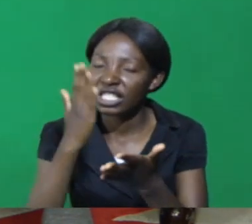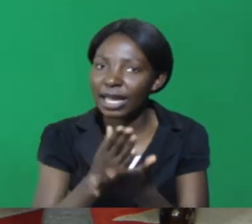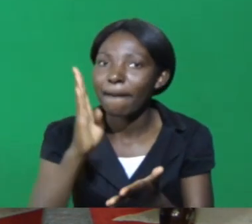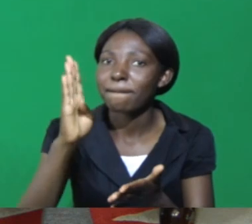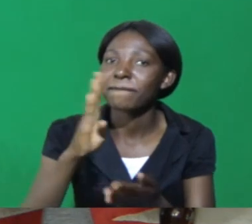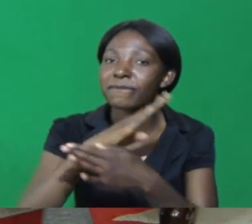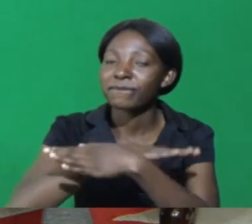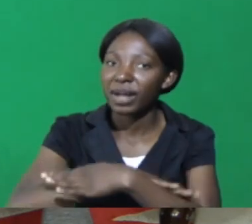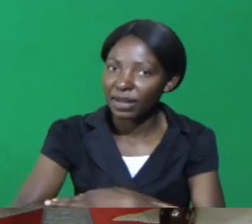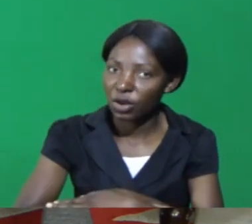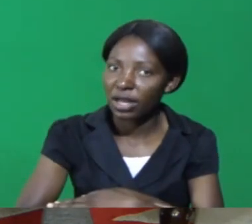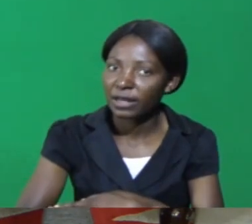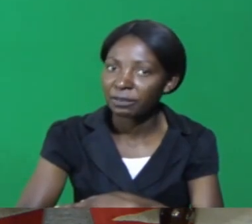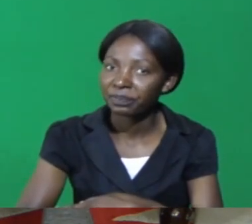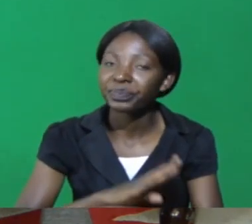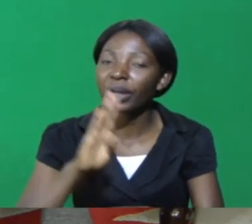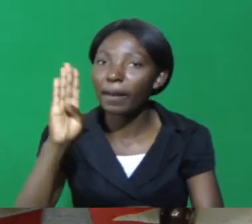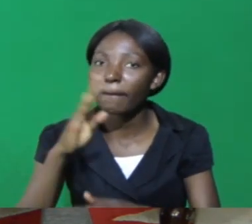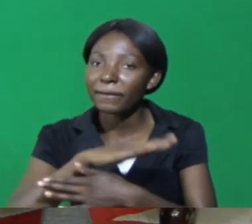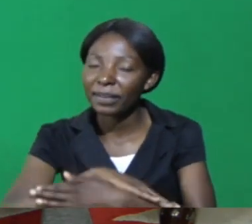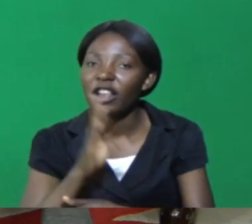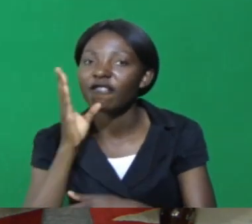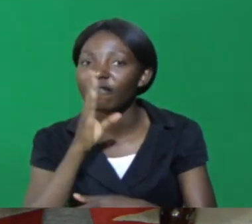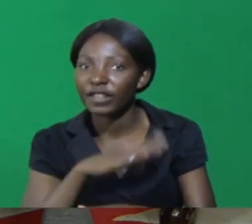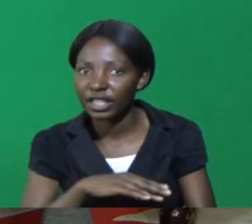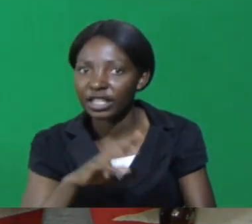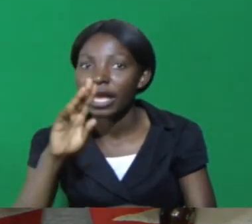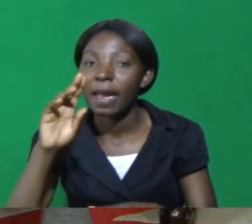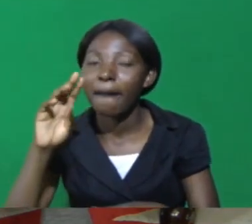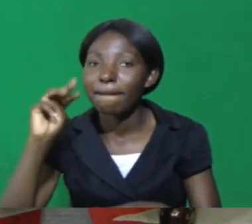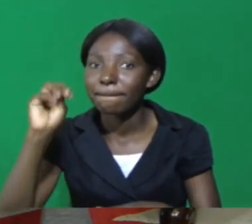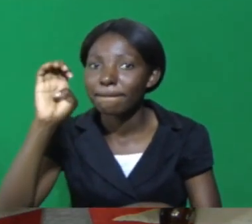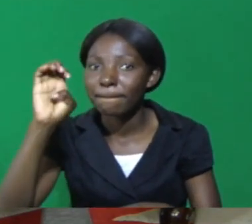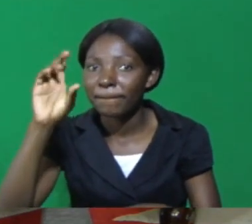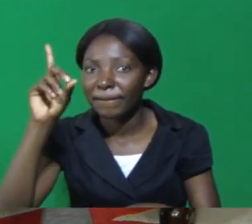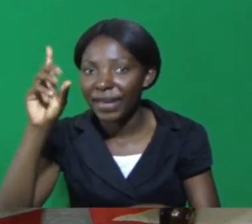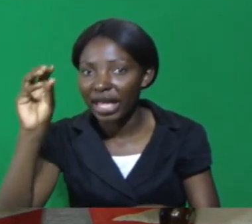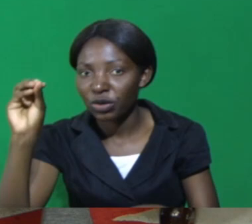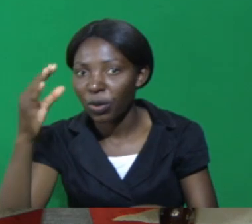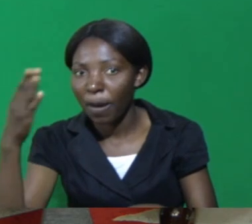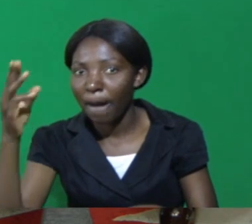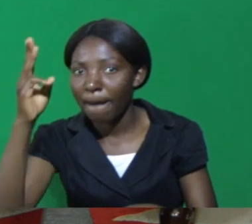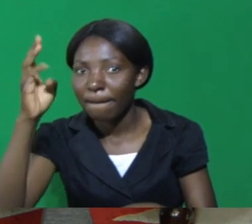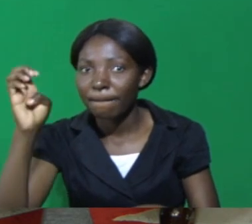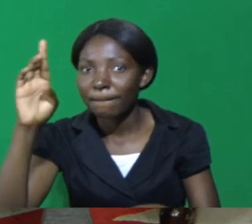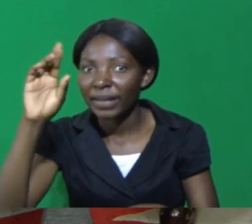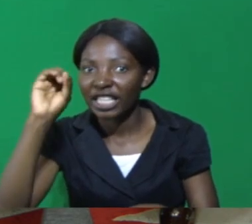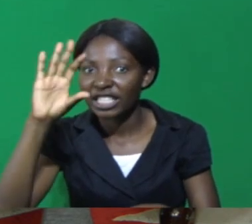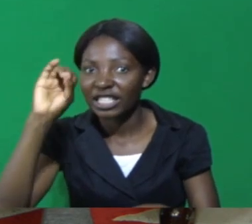hweBhabhironi. Saka hweBhabhironi wakapfuura pastor. Hwemedo Persia ukapfuura. hweGreece